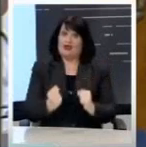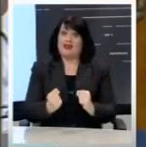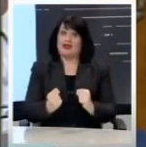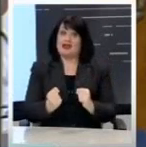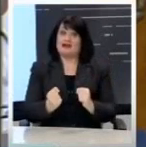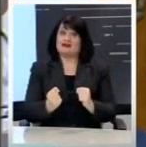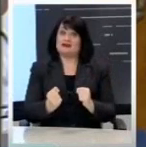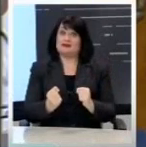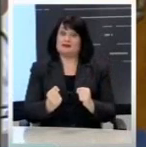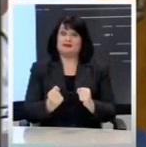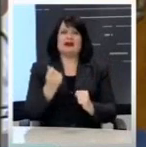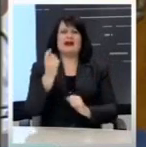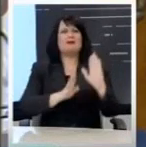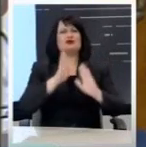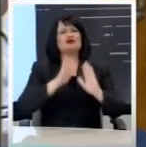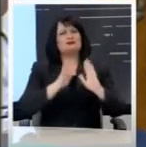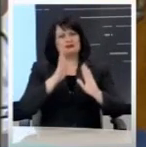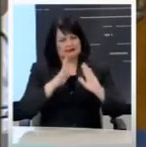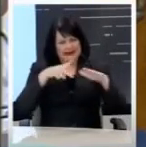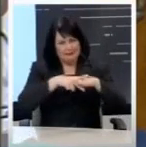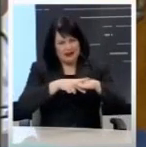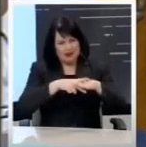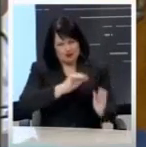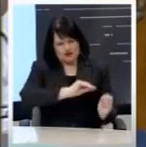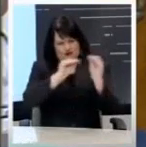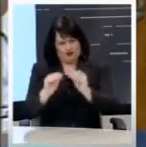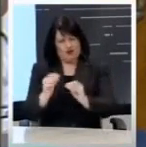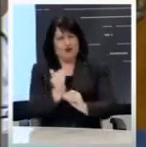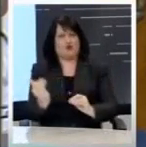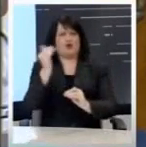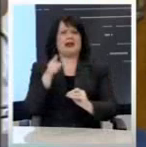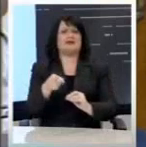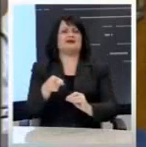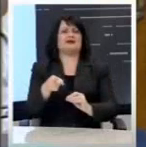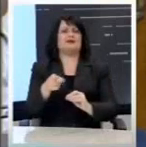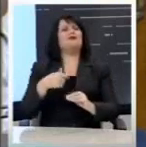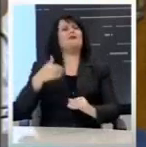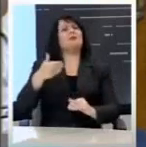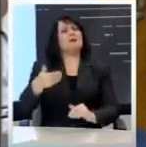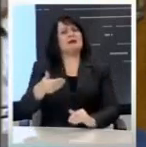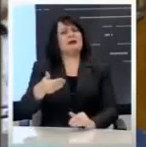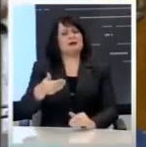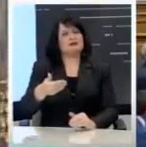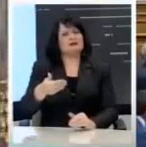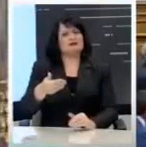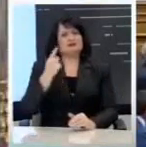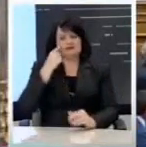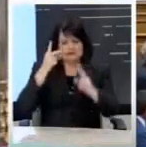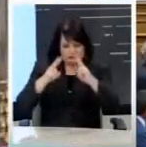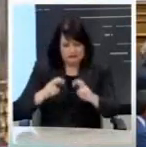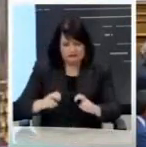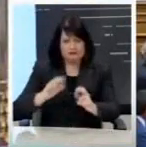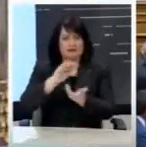Χρηματοπιστωτικής Σταθερότητας που τον είχε βάλει ο κύριος Σαμαράς και πολύ αργότερα ελέγχθηκε για